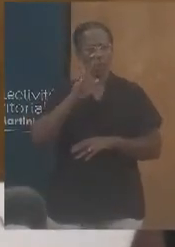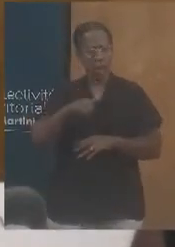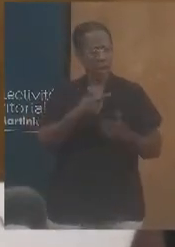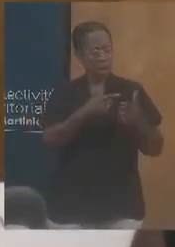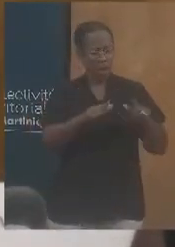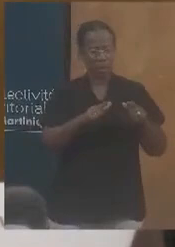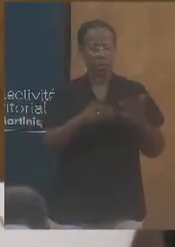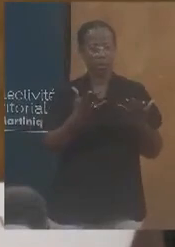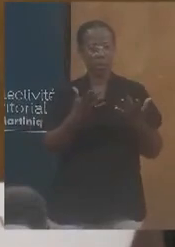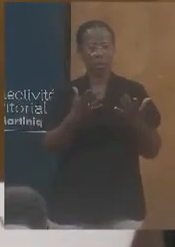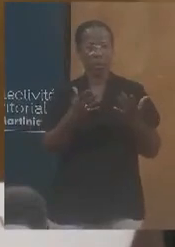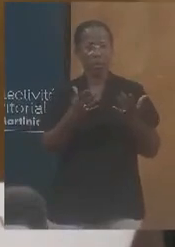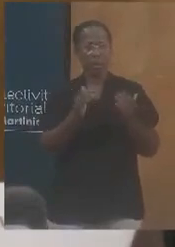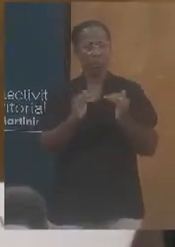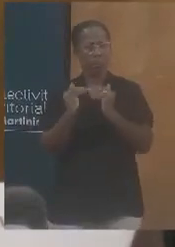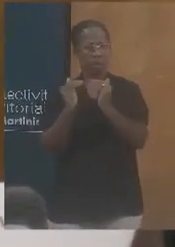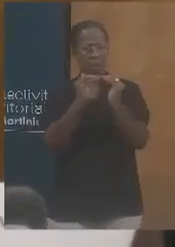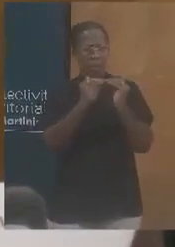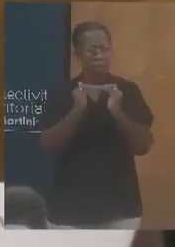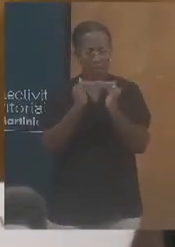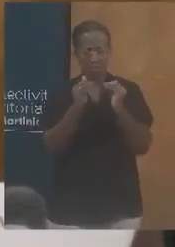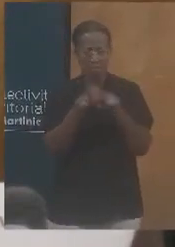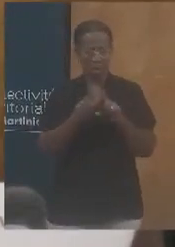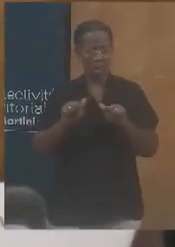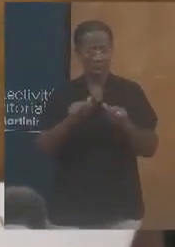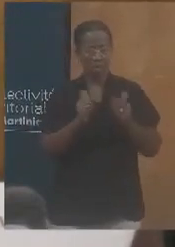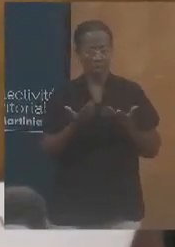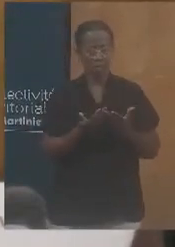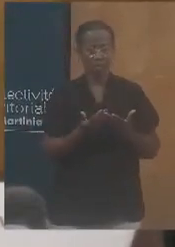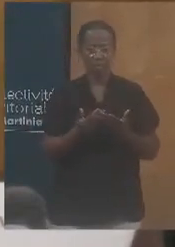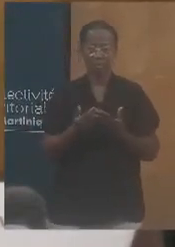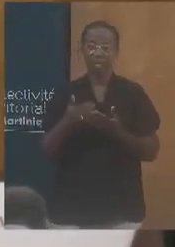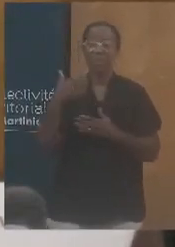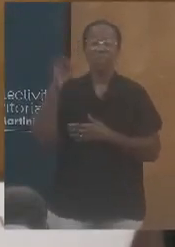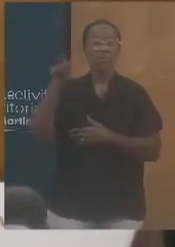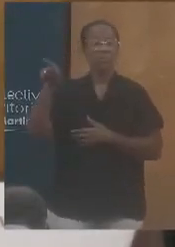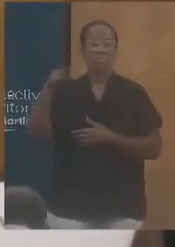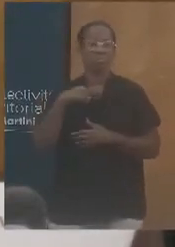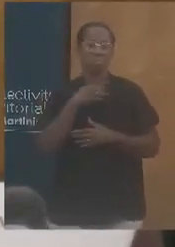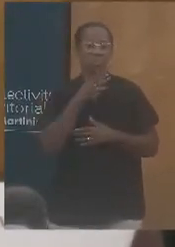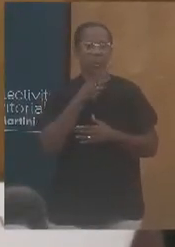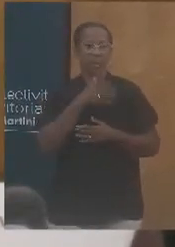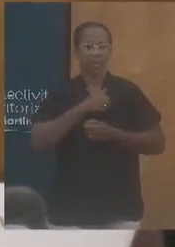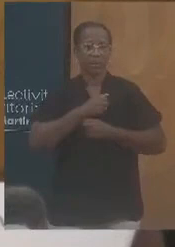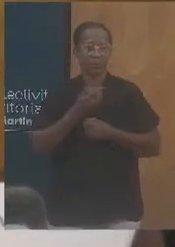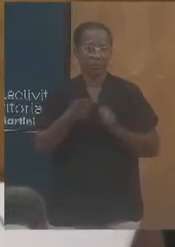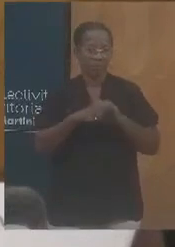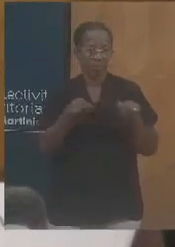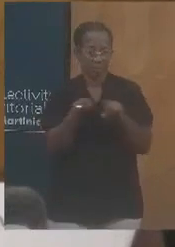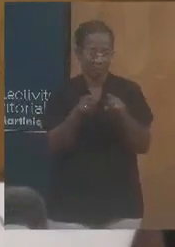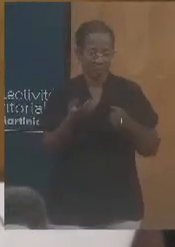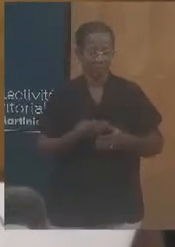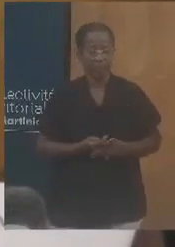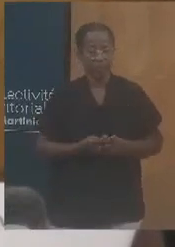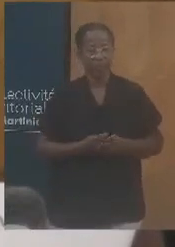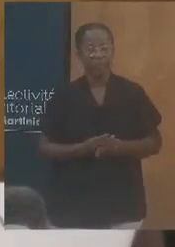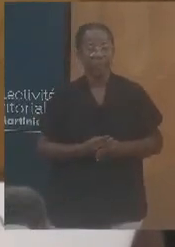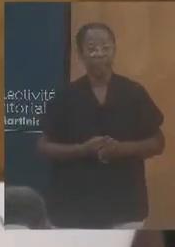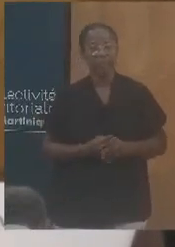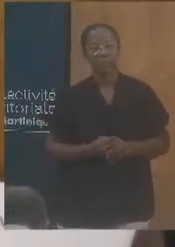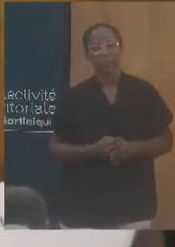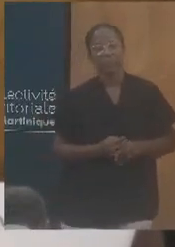langues, tchétchène et russe, etc., etc. Mais la France n'est pas en mesure de faire cela. Enfin, je pense